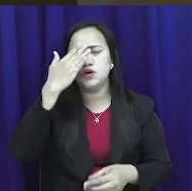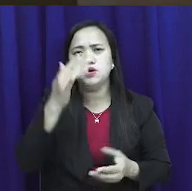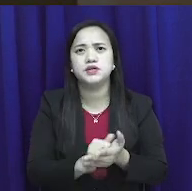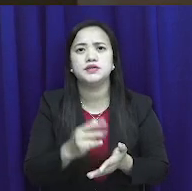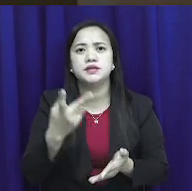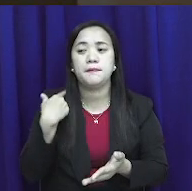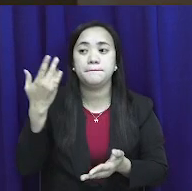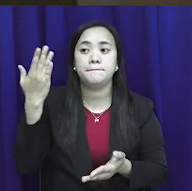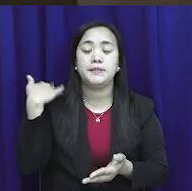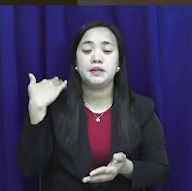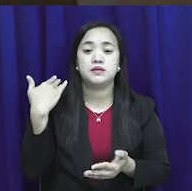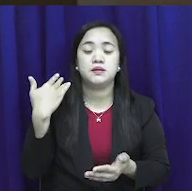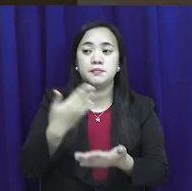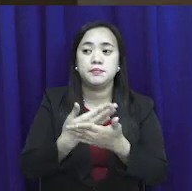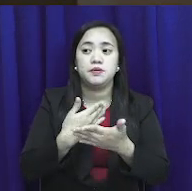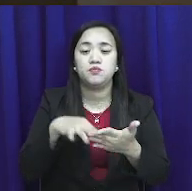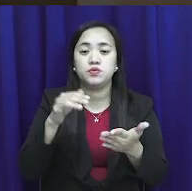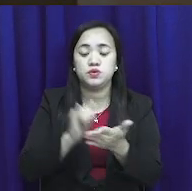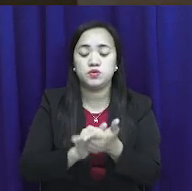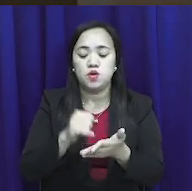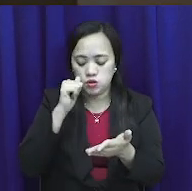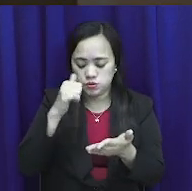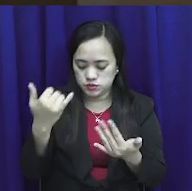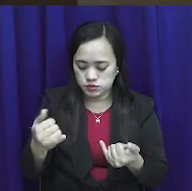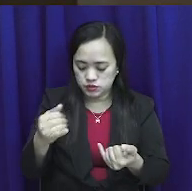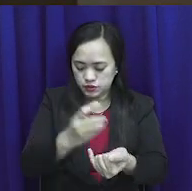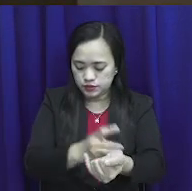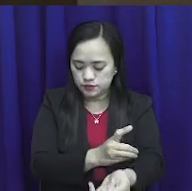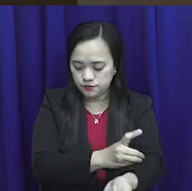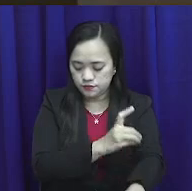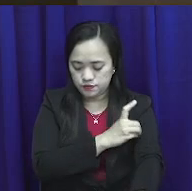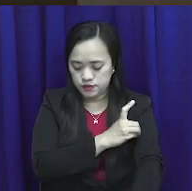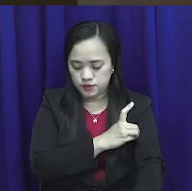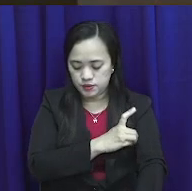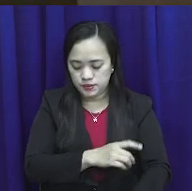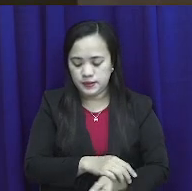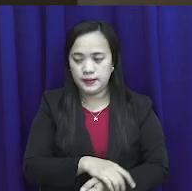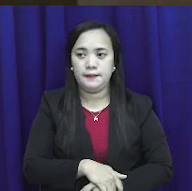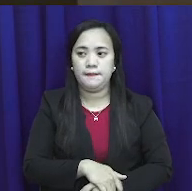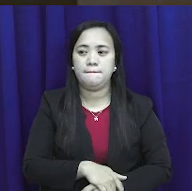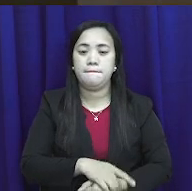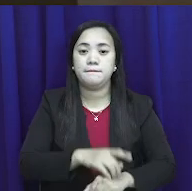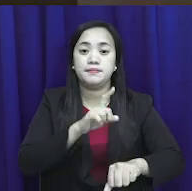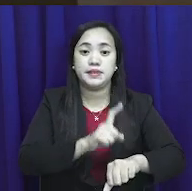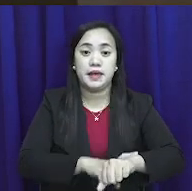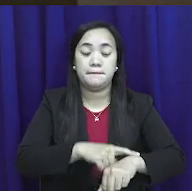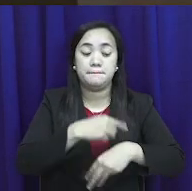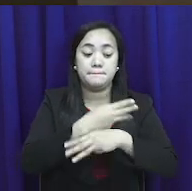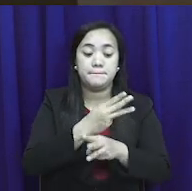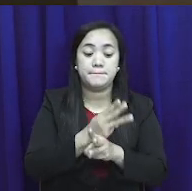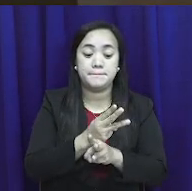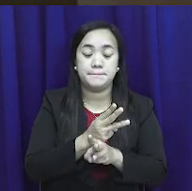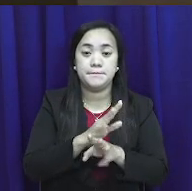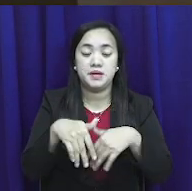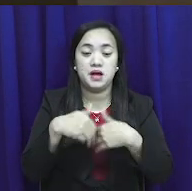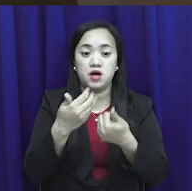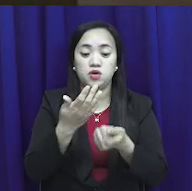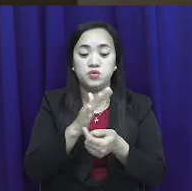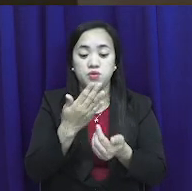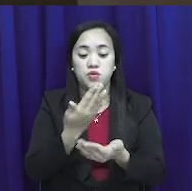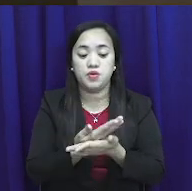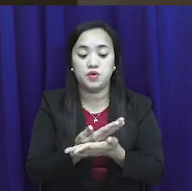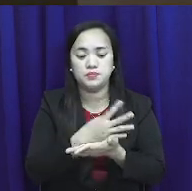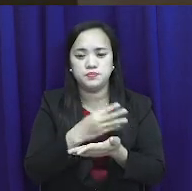dito dati na develop sa kanya kung paano rin siya Tama sir time management at saka kung paano niya